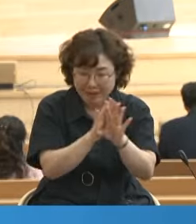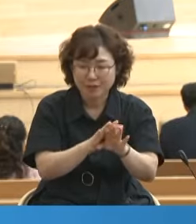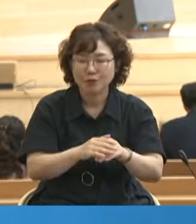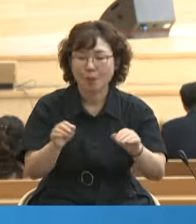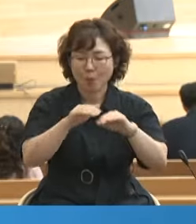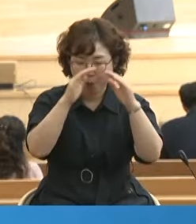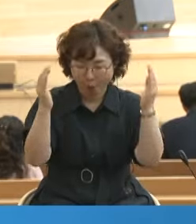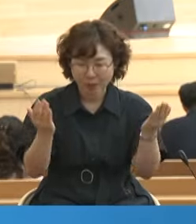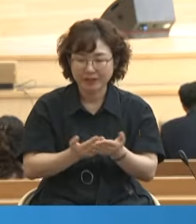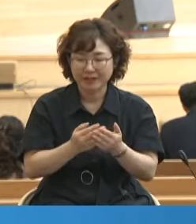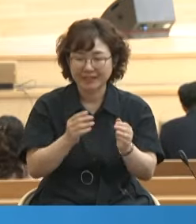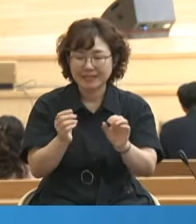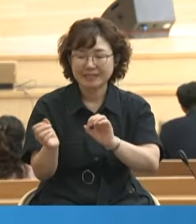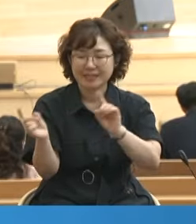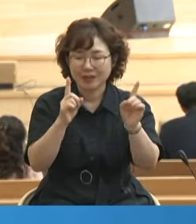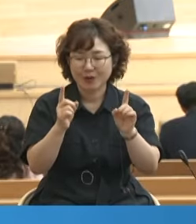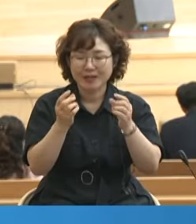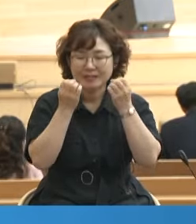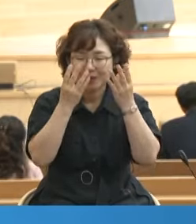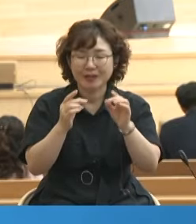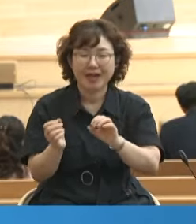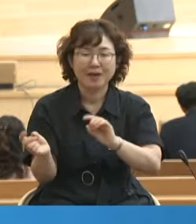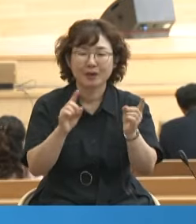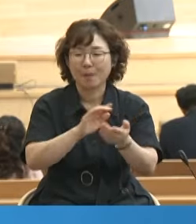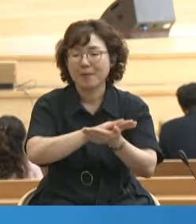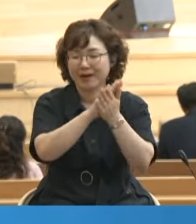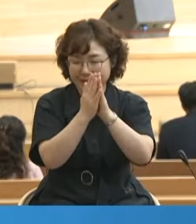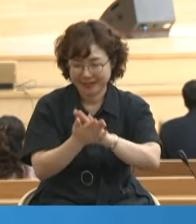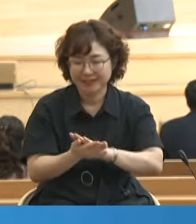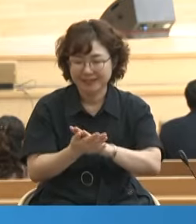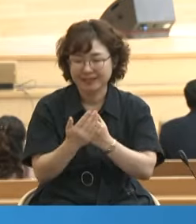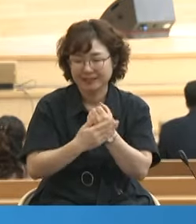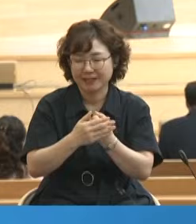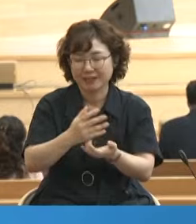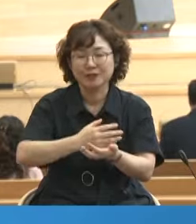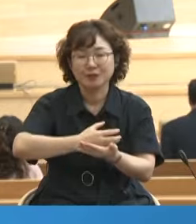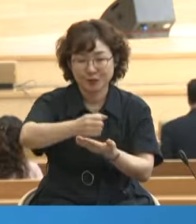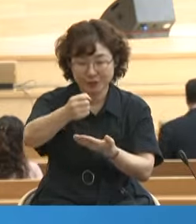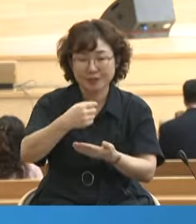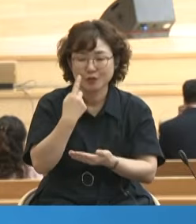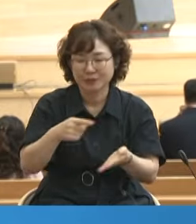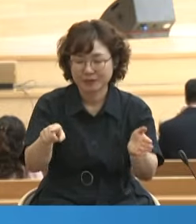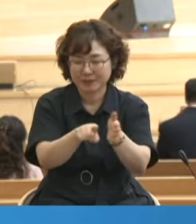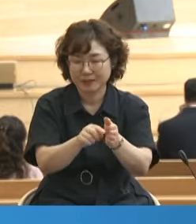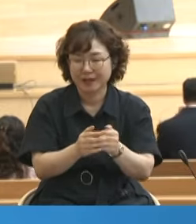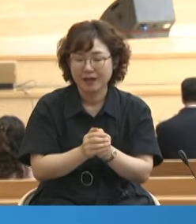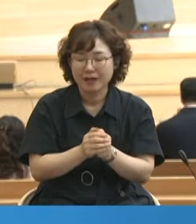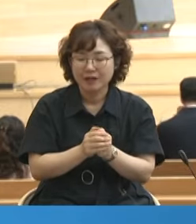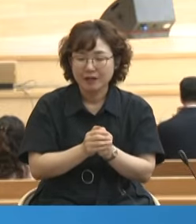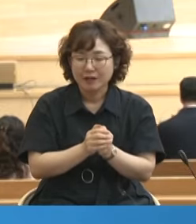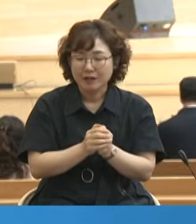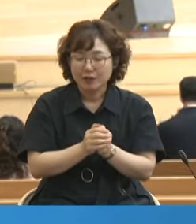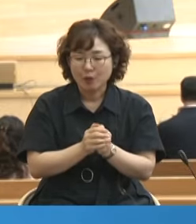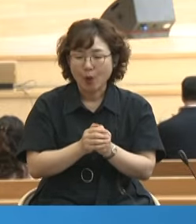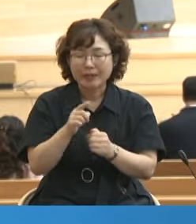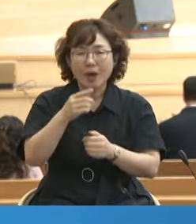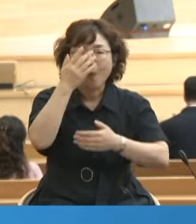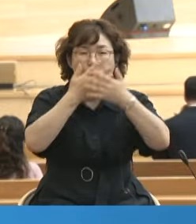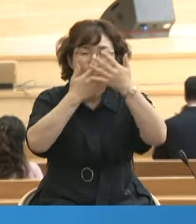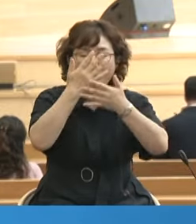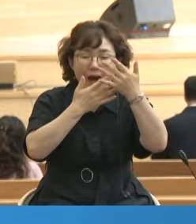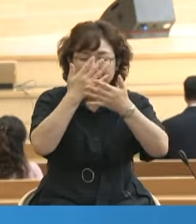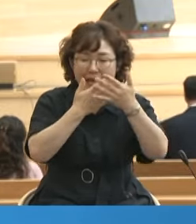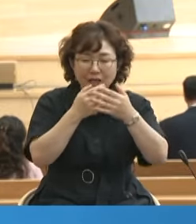것들이 새로워지는 은혜를 누리게 되는 줄 믿습니다. 에스겔과 요한 환상 중에